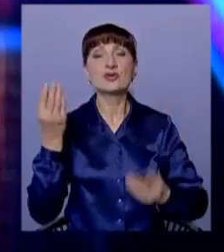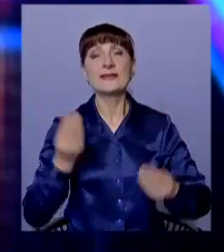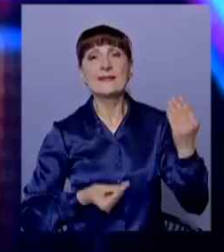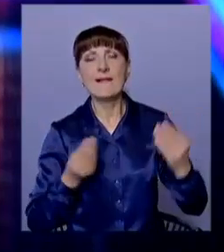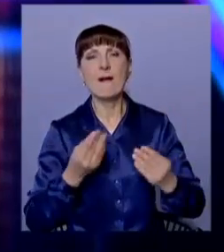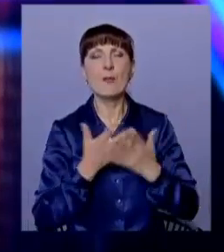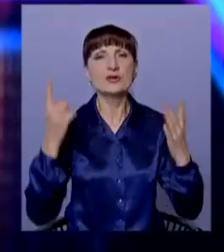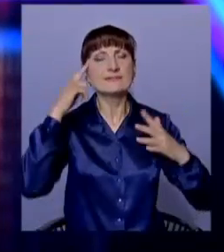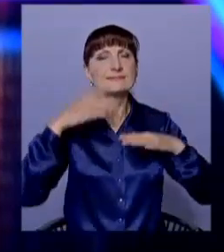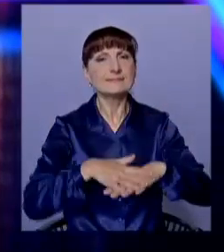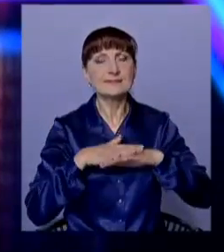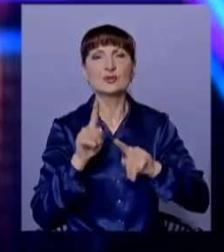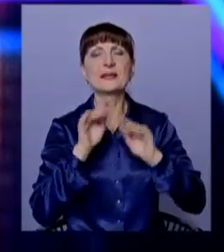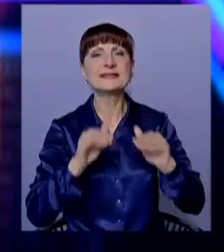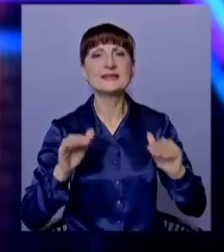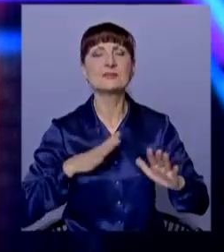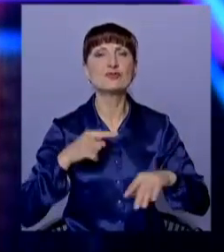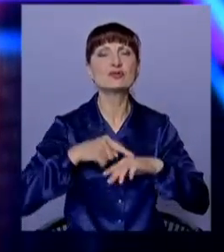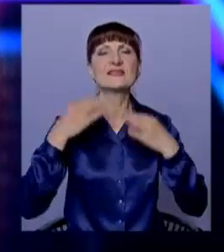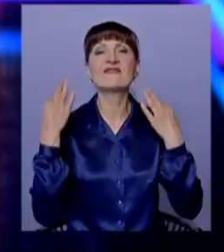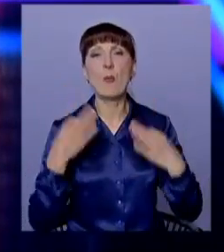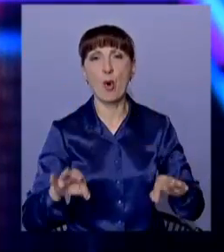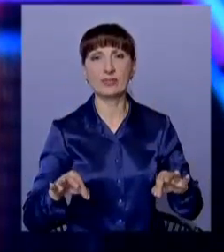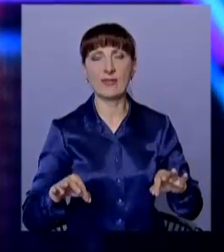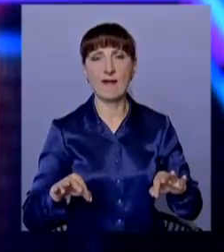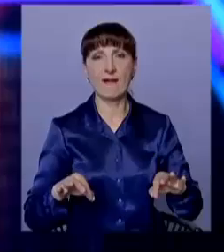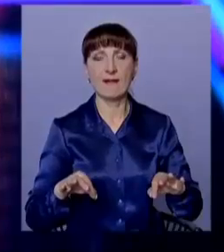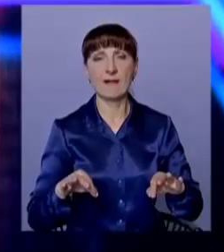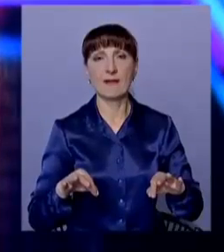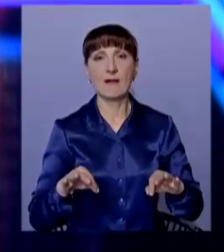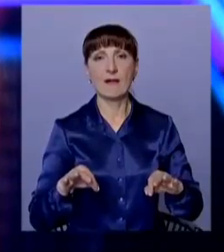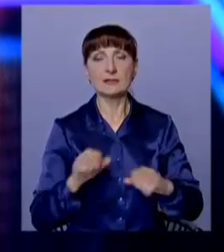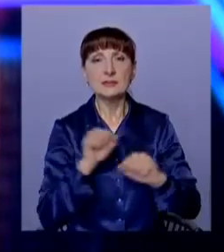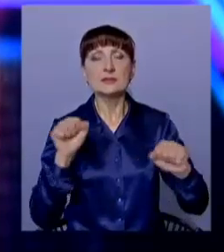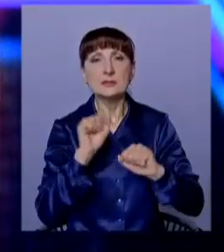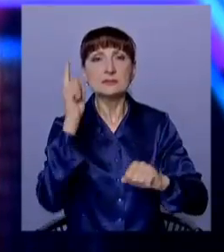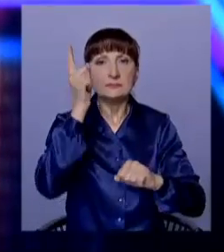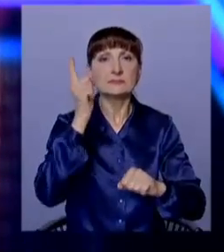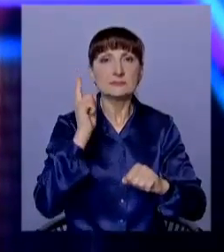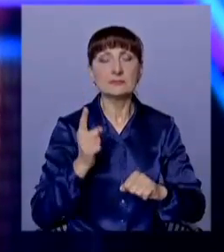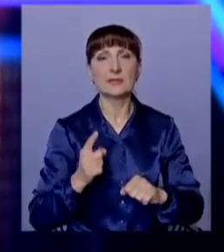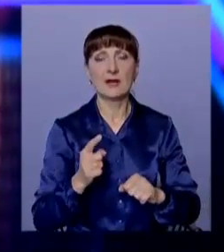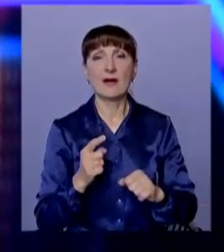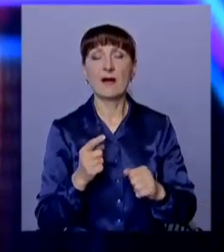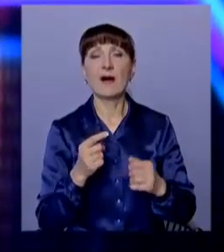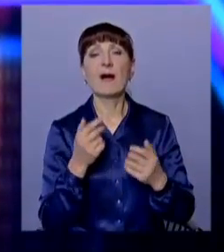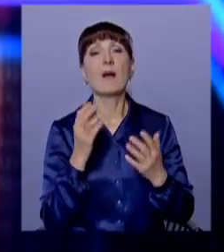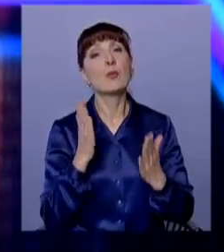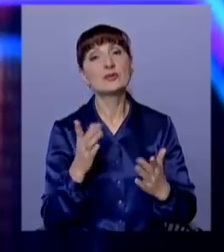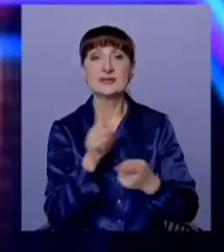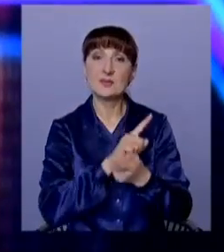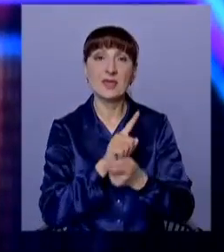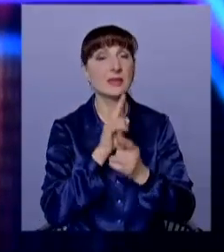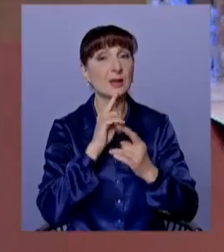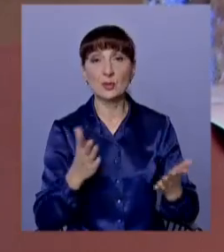да, историй, игровых предметов, нежели... вот это вот по указке, по накатанной, да, вот